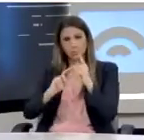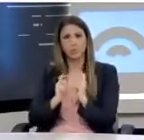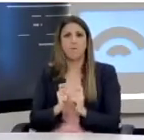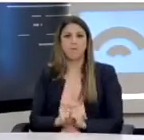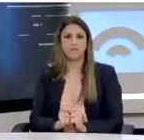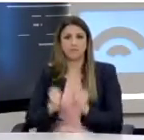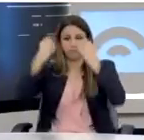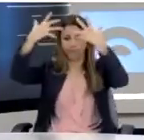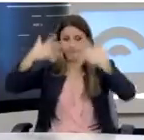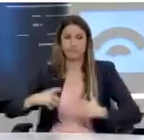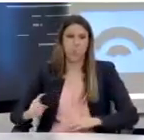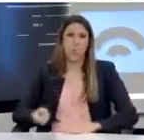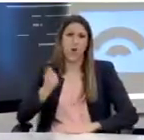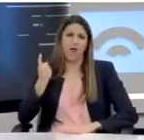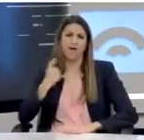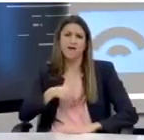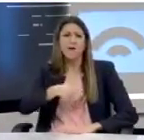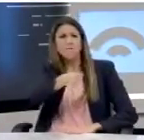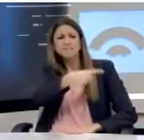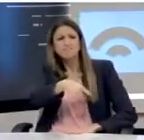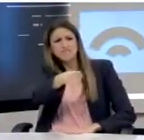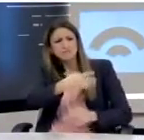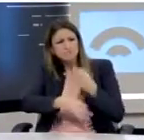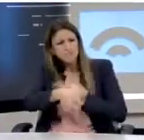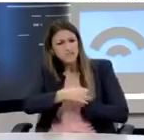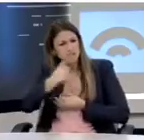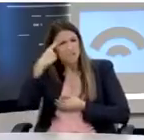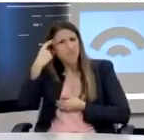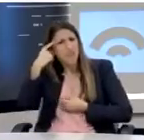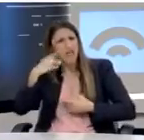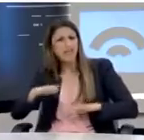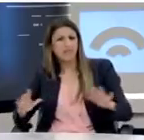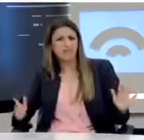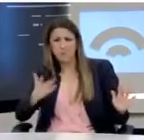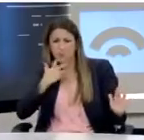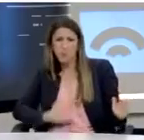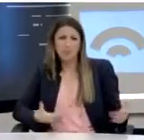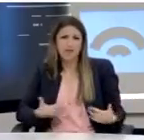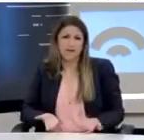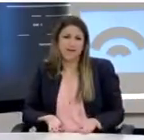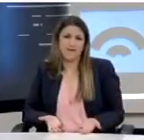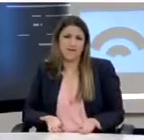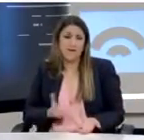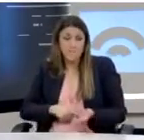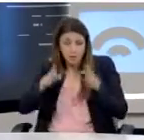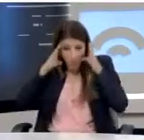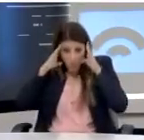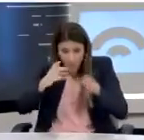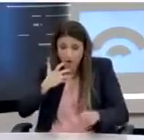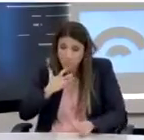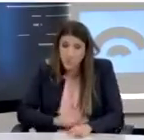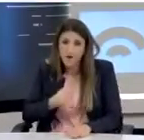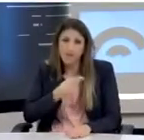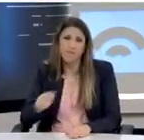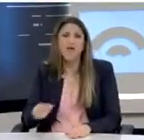τις μέρες. Ασχολείστε με απολύτως δευτερεύοντα ζητήματα, παρακαλώ. Και όχι με τα ουσιαστικά.